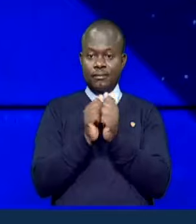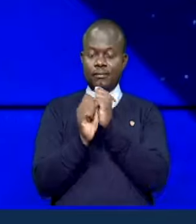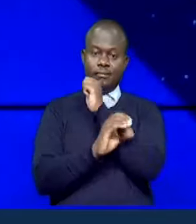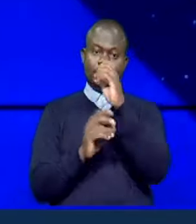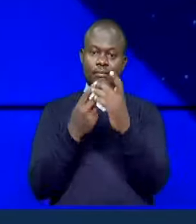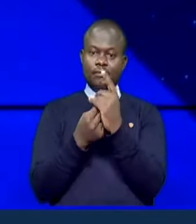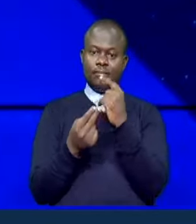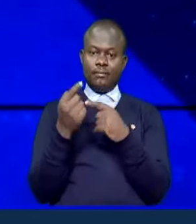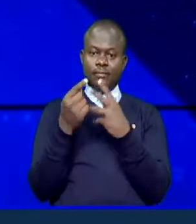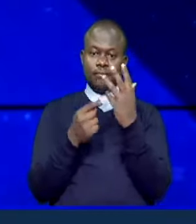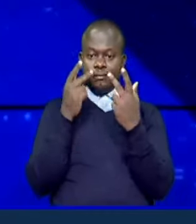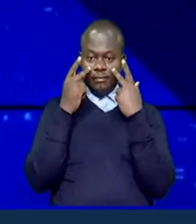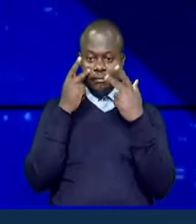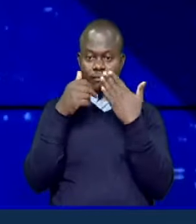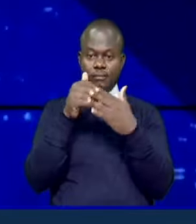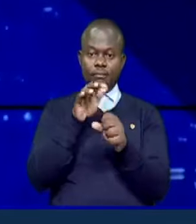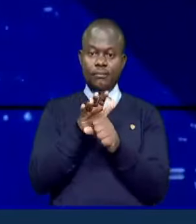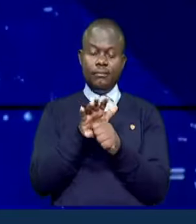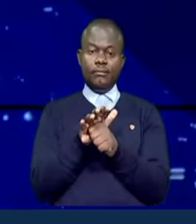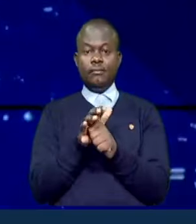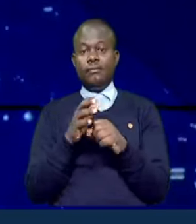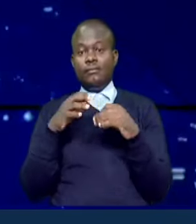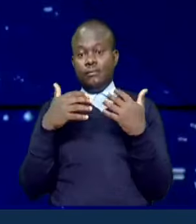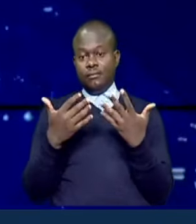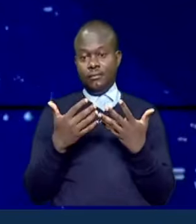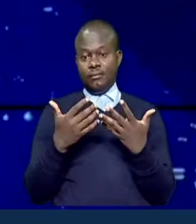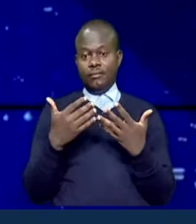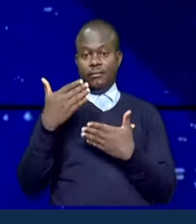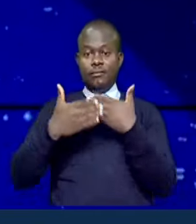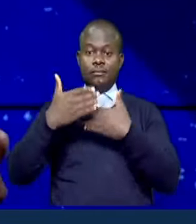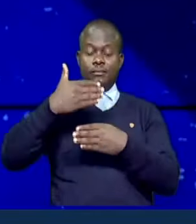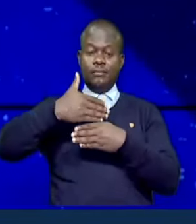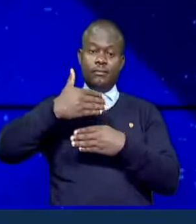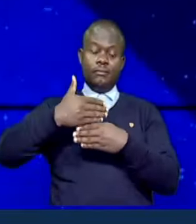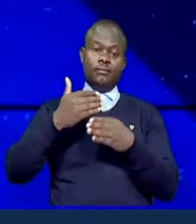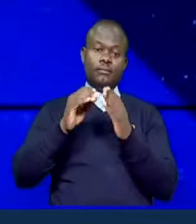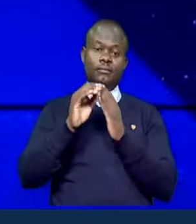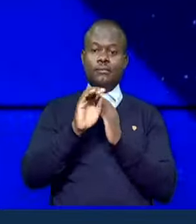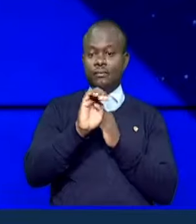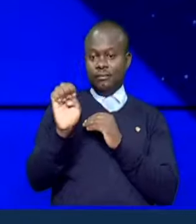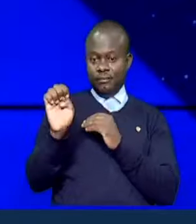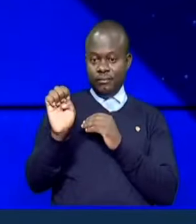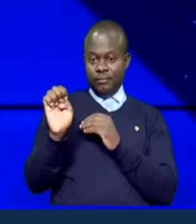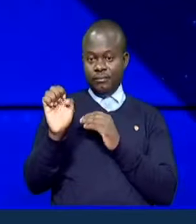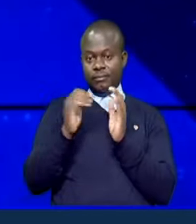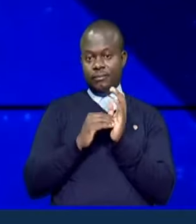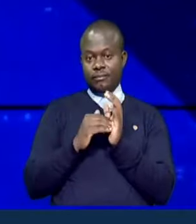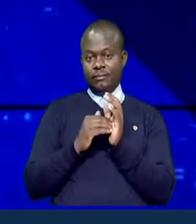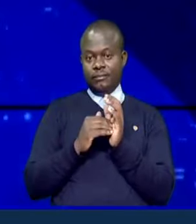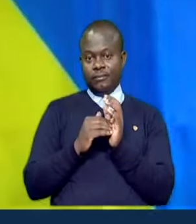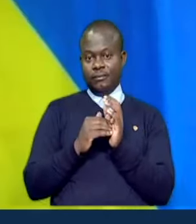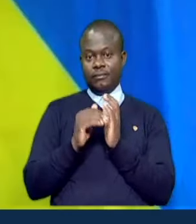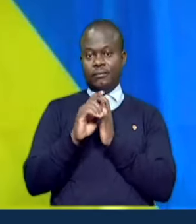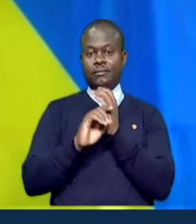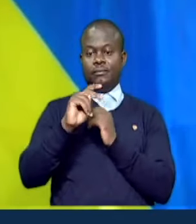bihugu urebye cyane cyane uturere duhana imbibi, ubwo ndavuga Uburasirazuba ndetse